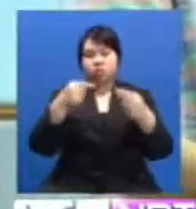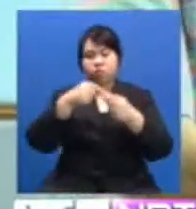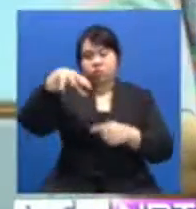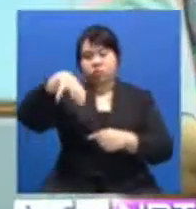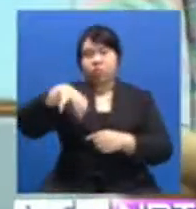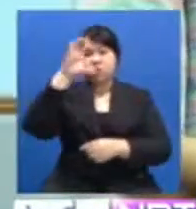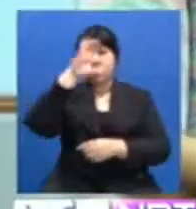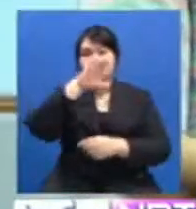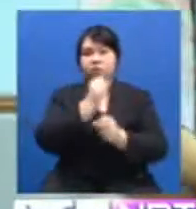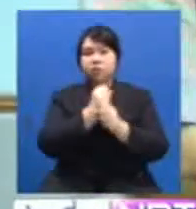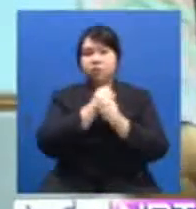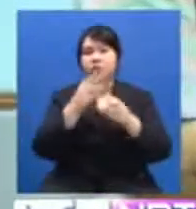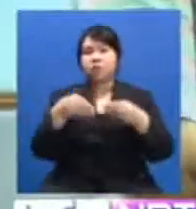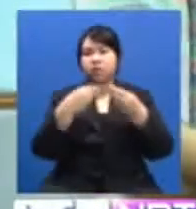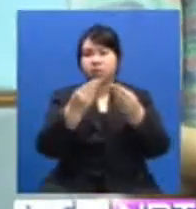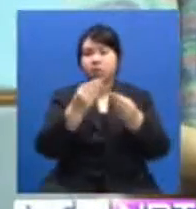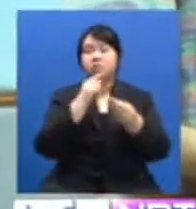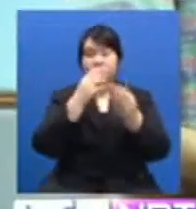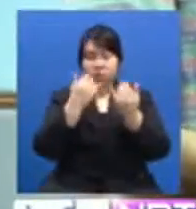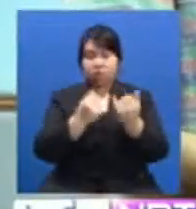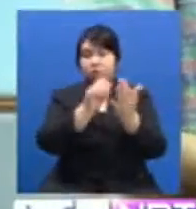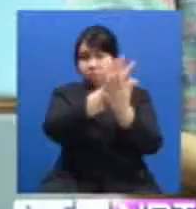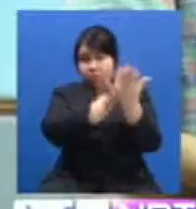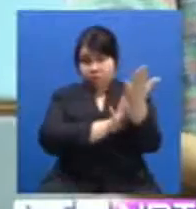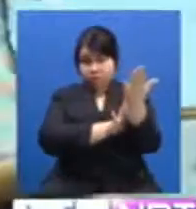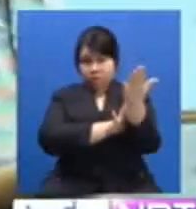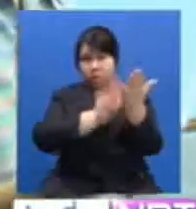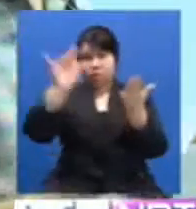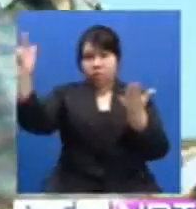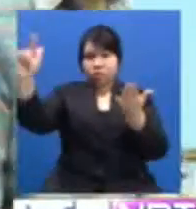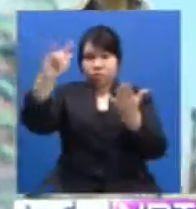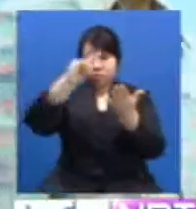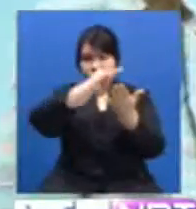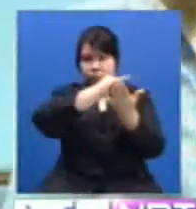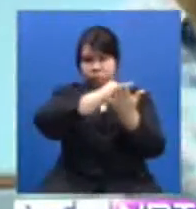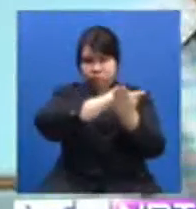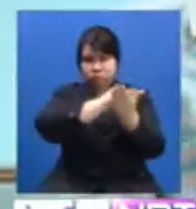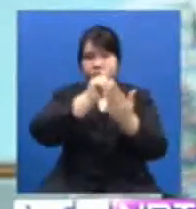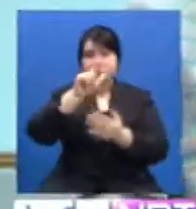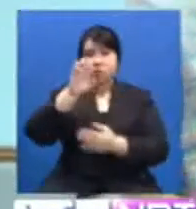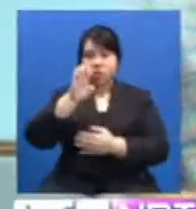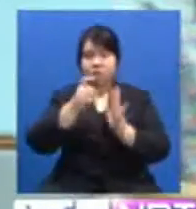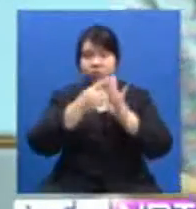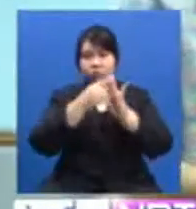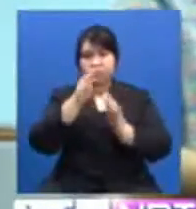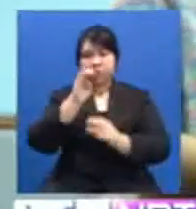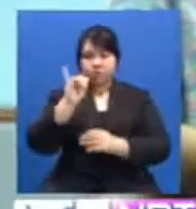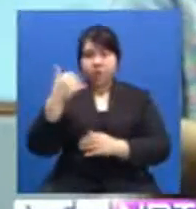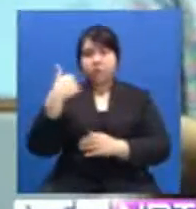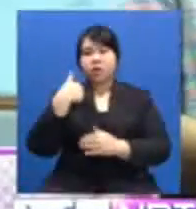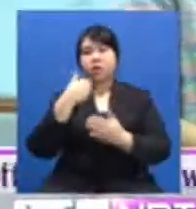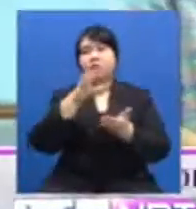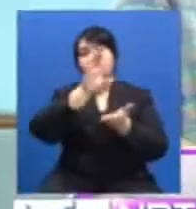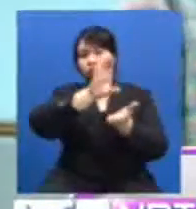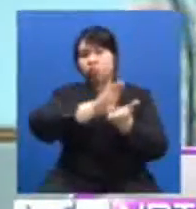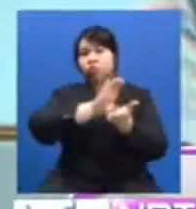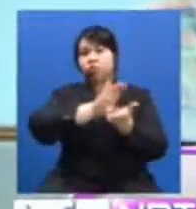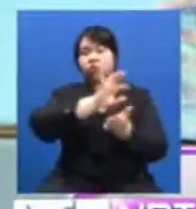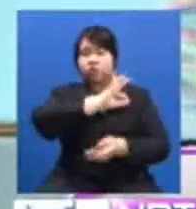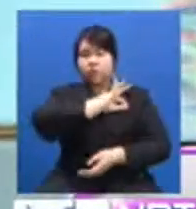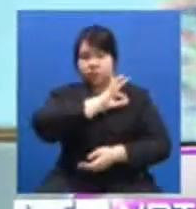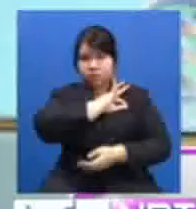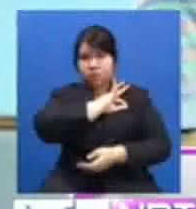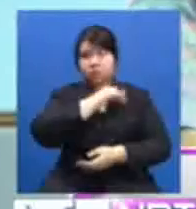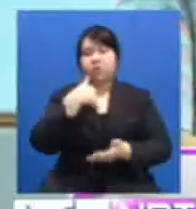ว่าจังหวัดลพบุรีมีแรงงานไทยที่เดินทางกลับจากประเทศลิเบียและเป็นสมาชิกกองทุนเพื่อช่วยเหลือคนหางานไปทำ